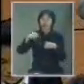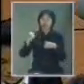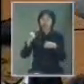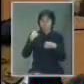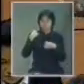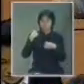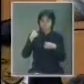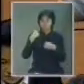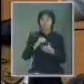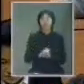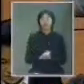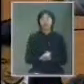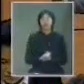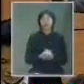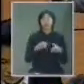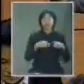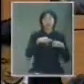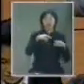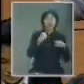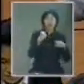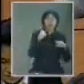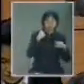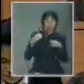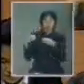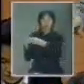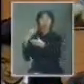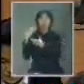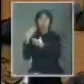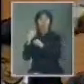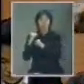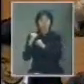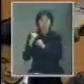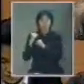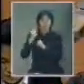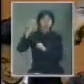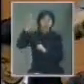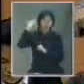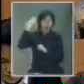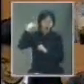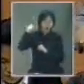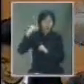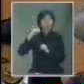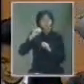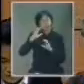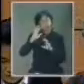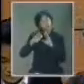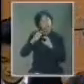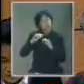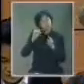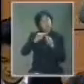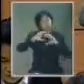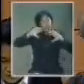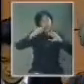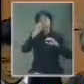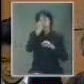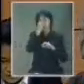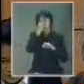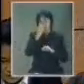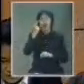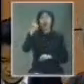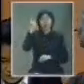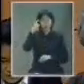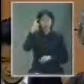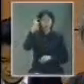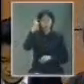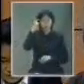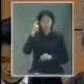อีอ๋อกับพรรคประชาธิปัตย์ตั้งแต่ปลายสมัครแล้วครับแล้วก็รู้ว่า